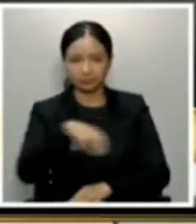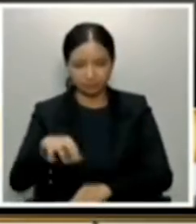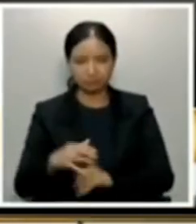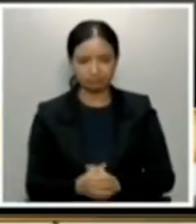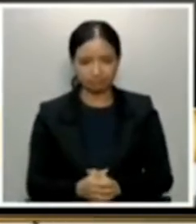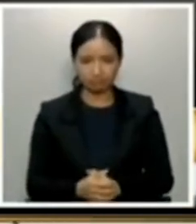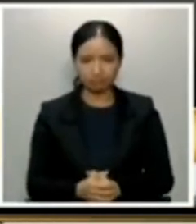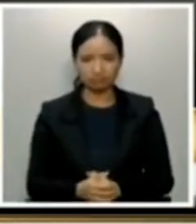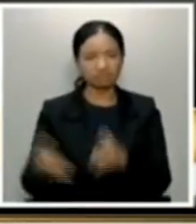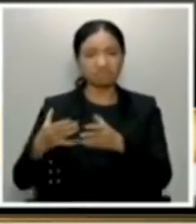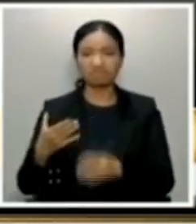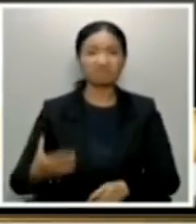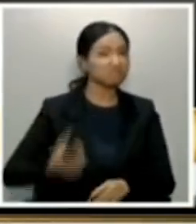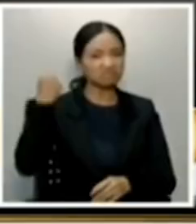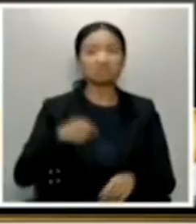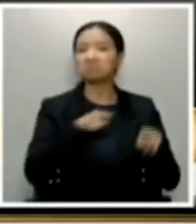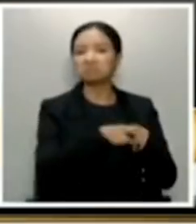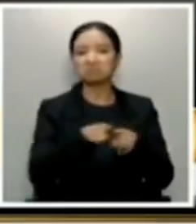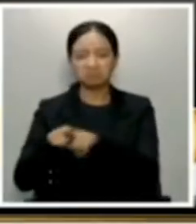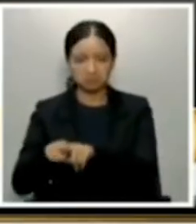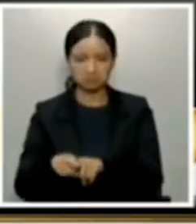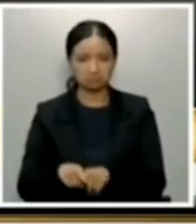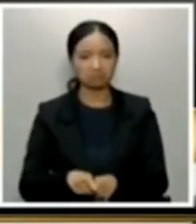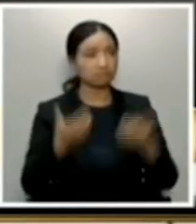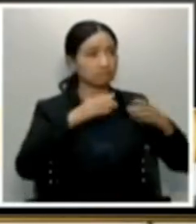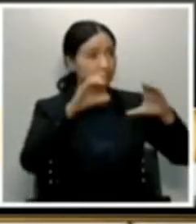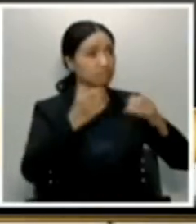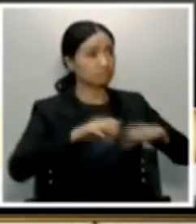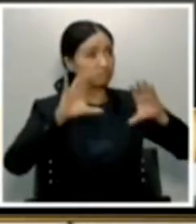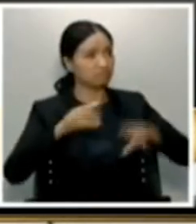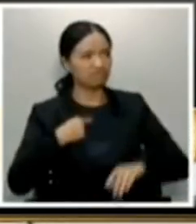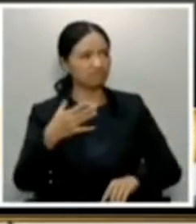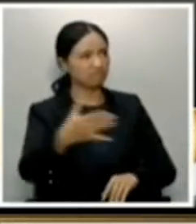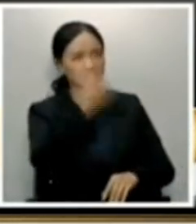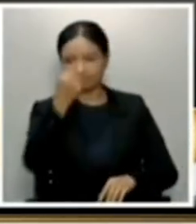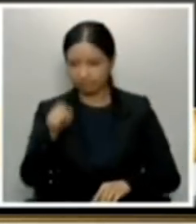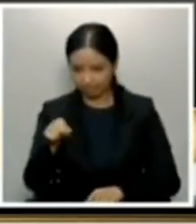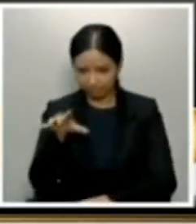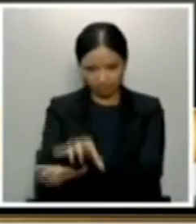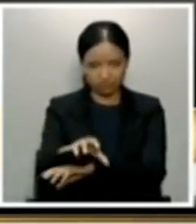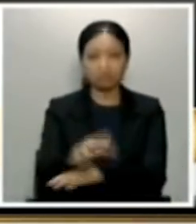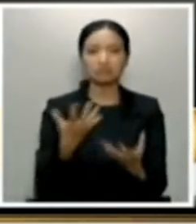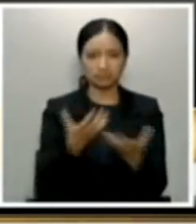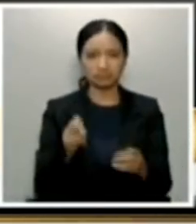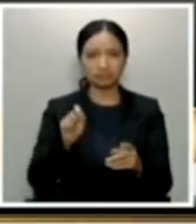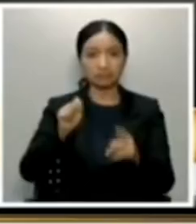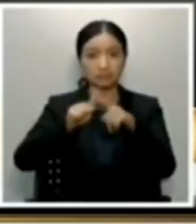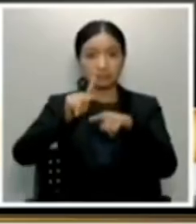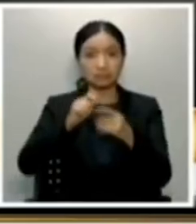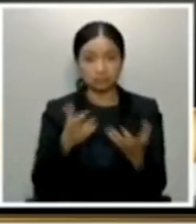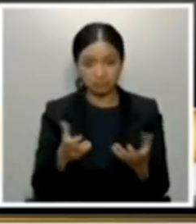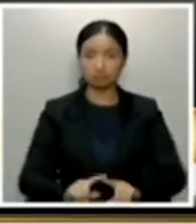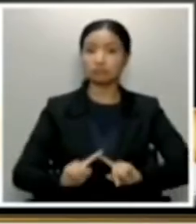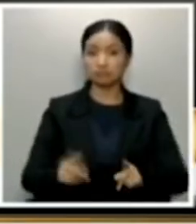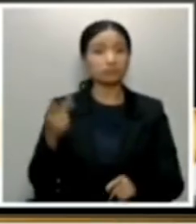ผด็จการทุกยุคทำแบบเดียวกันเมื่อกุมอำนาจรัฐได้ท่านจะยึดกุมควบคุมสื่อแต่คส